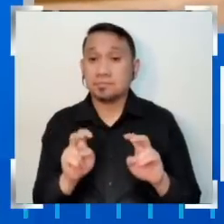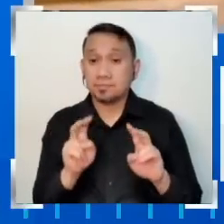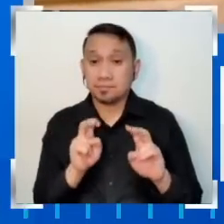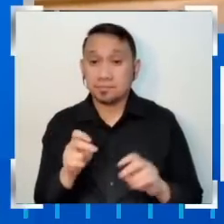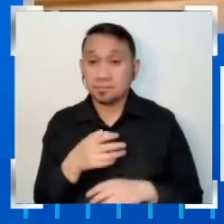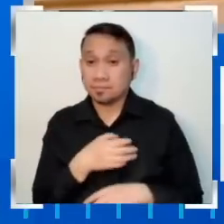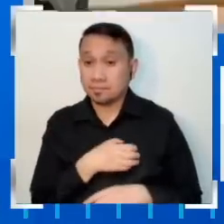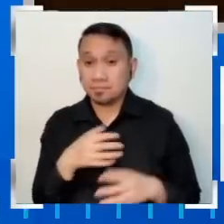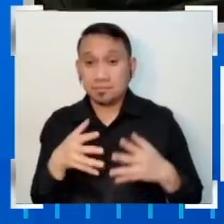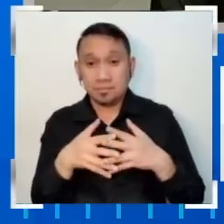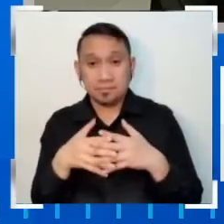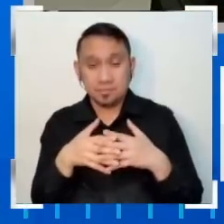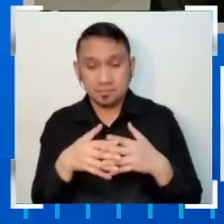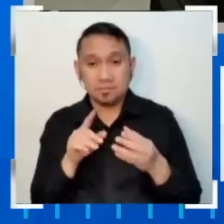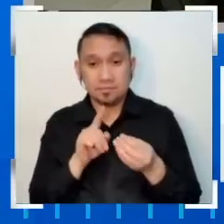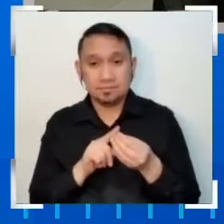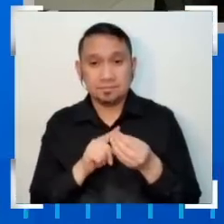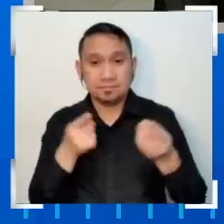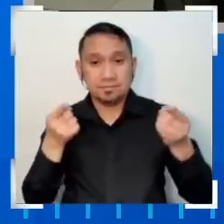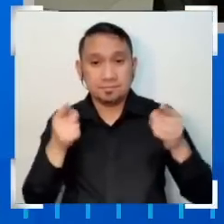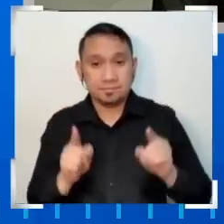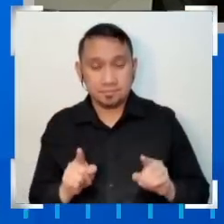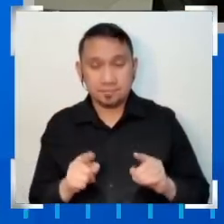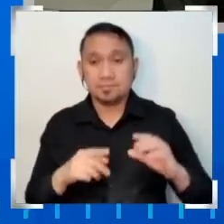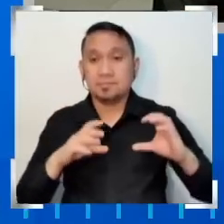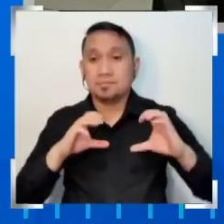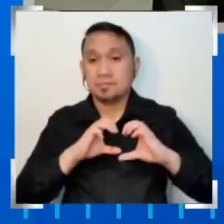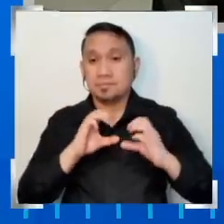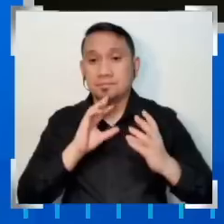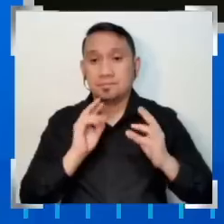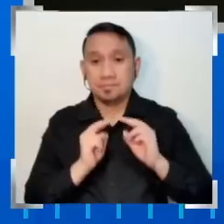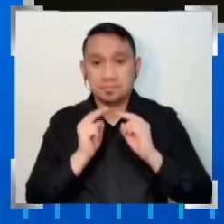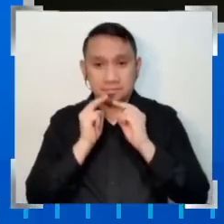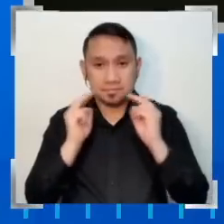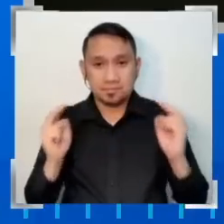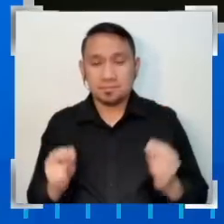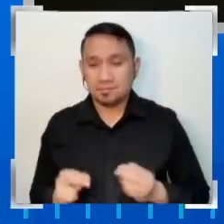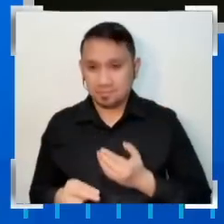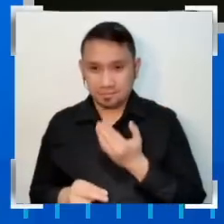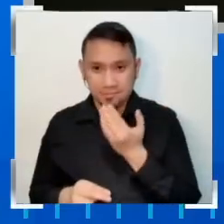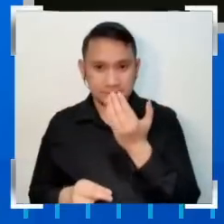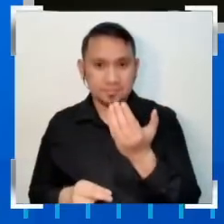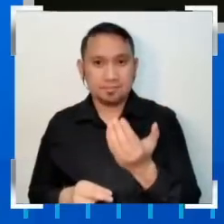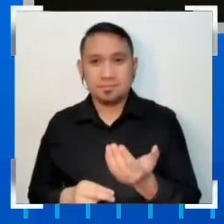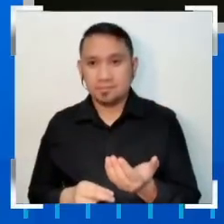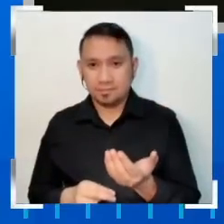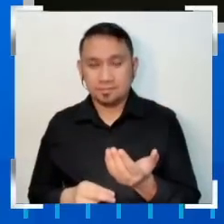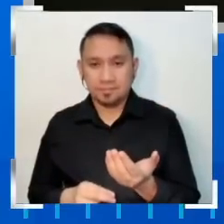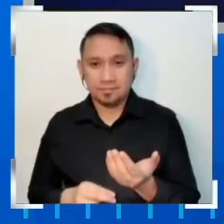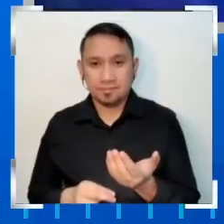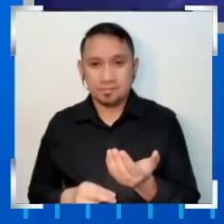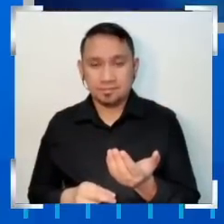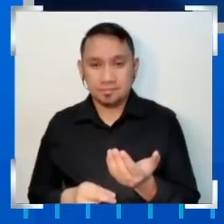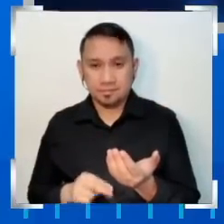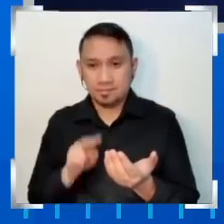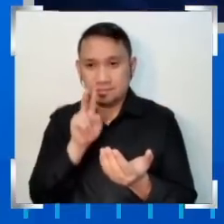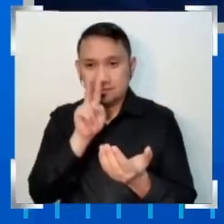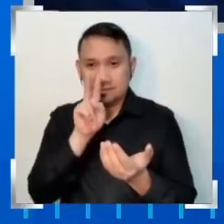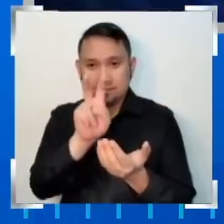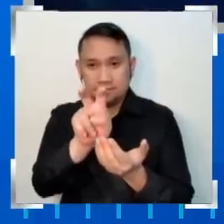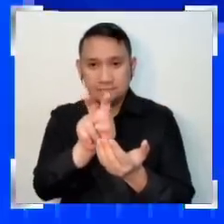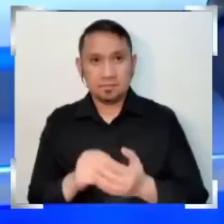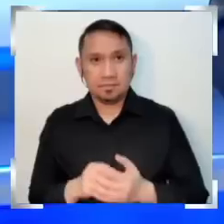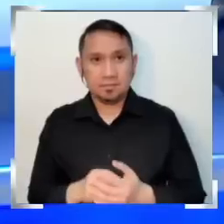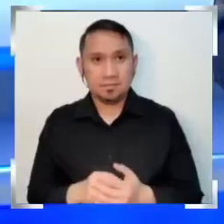ang insidente. Para sa GMA Integrated News, Marisol Abdurrahman, ang inyong saksi.